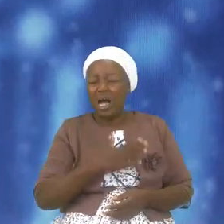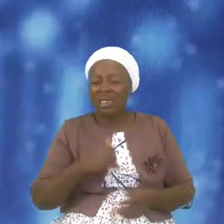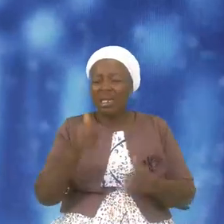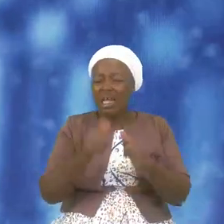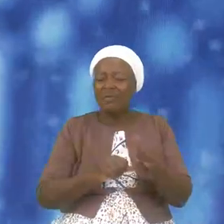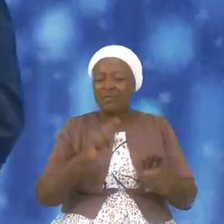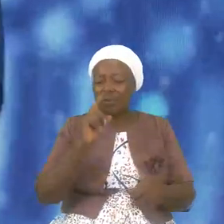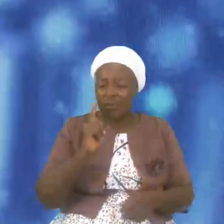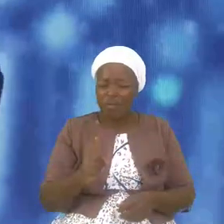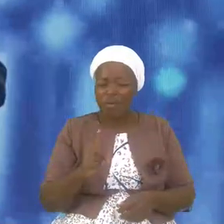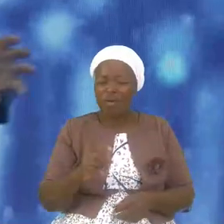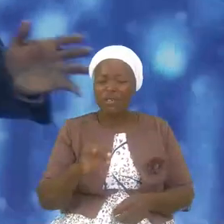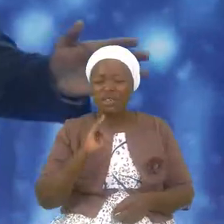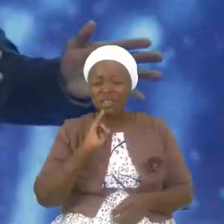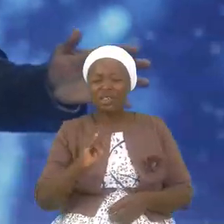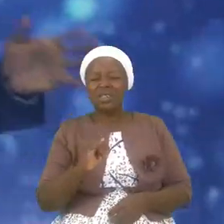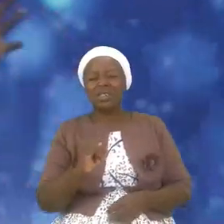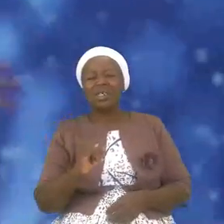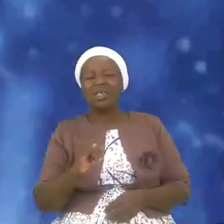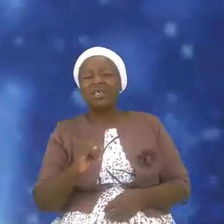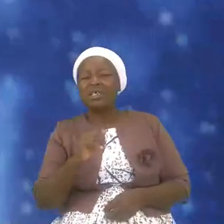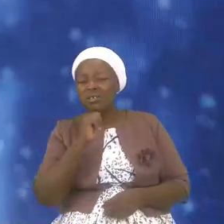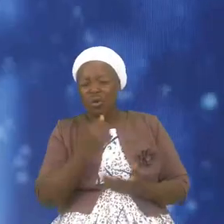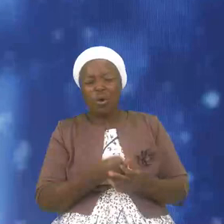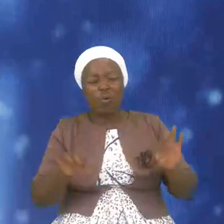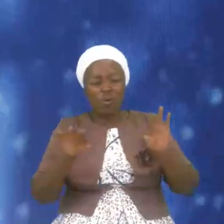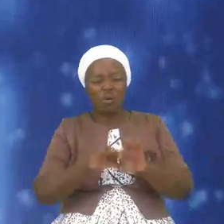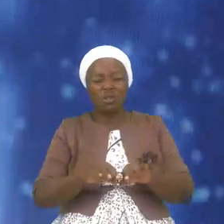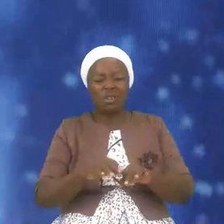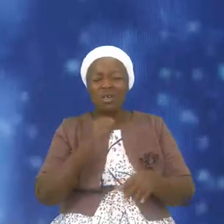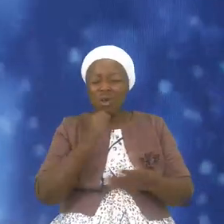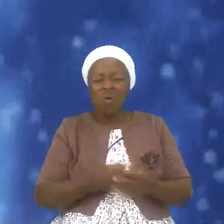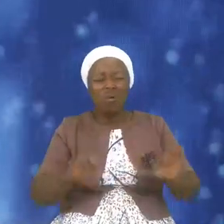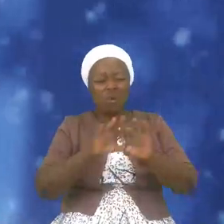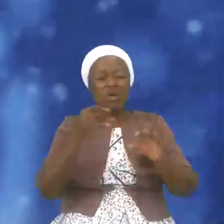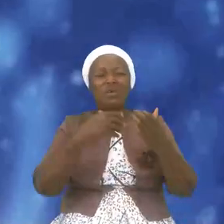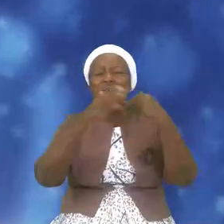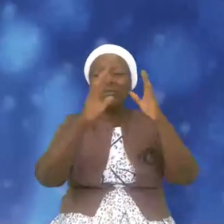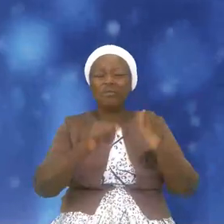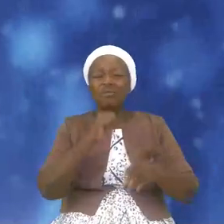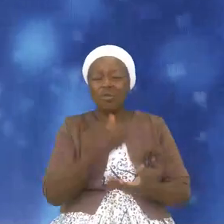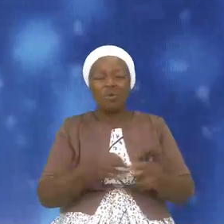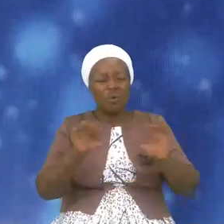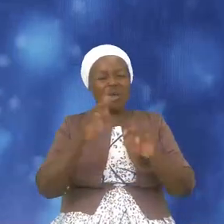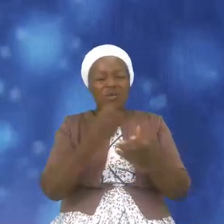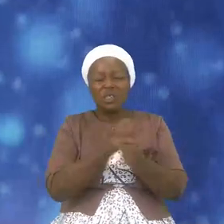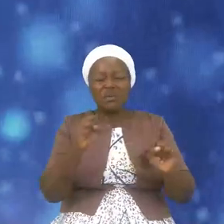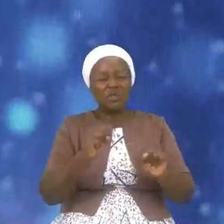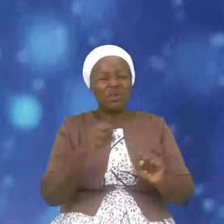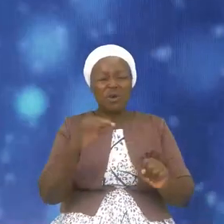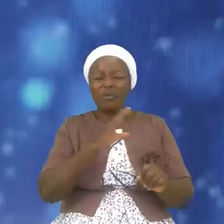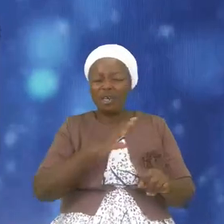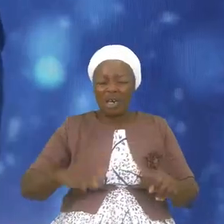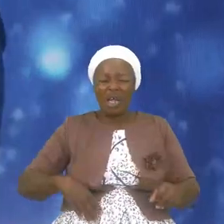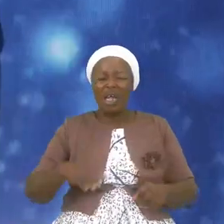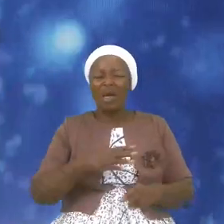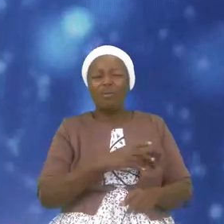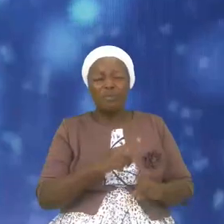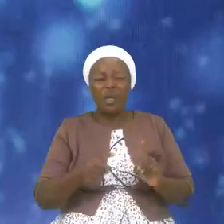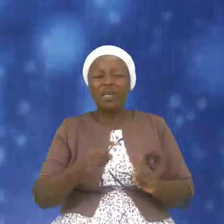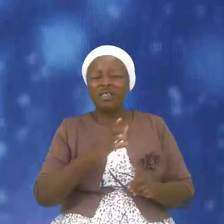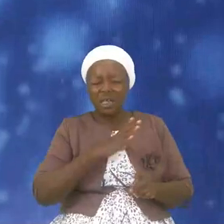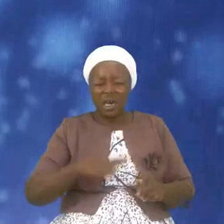Et quiconque, tout le monde est indigne du ciel, indigne du salut. Mais Christ est notre